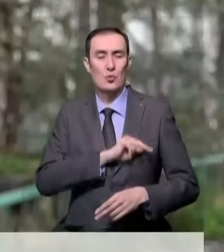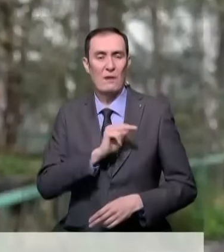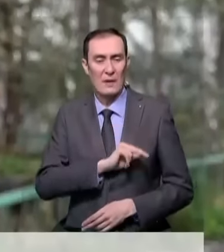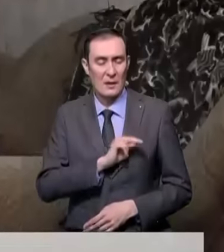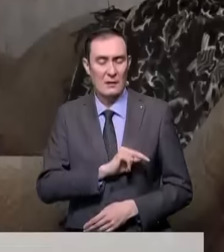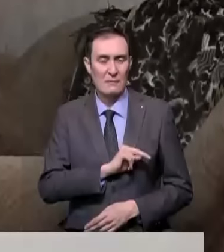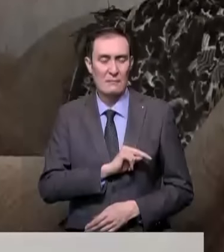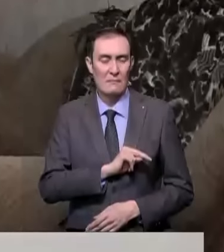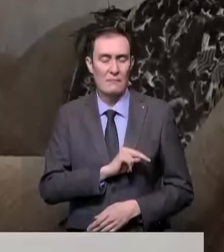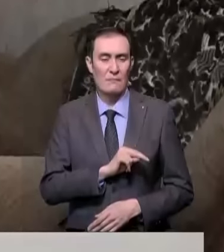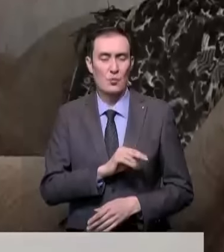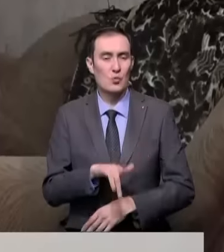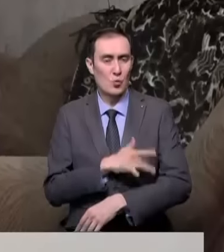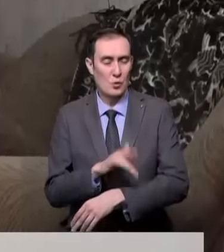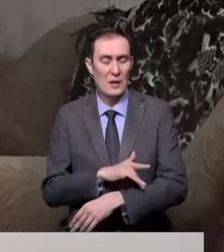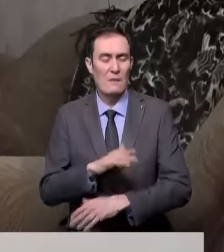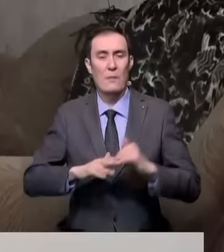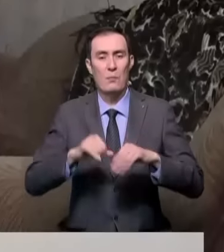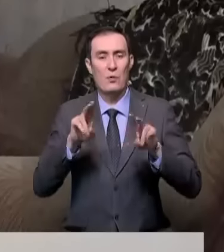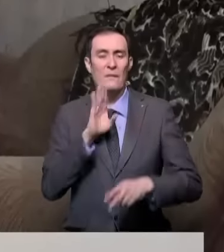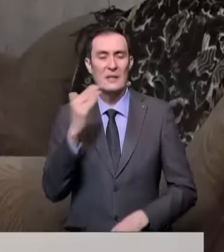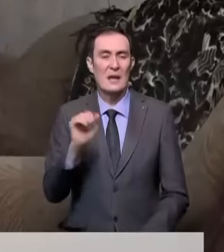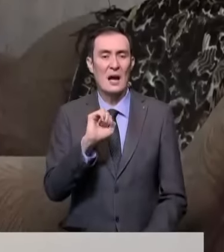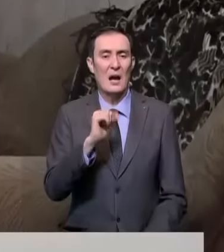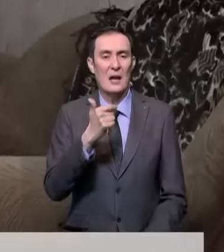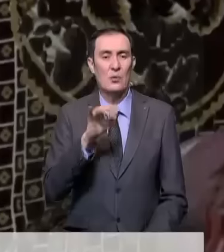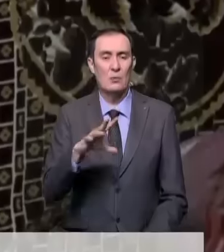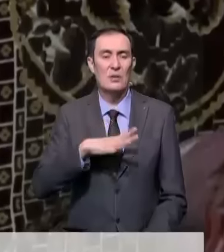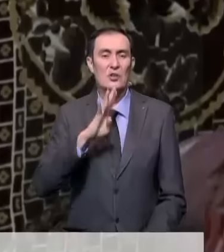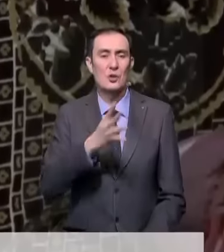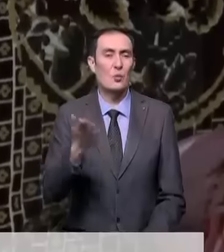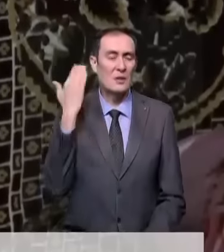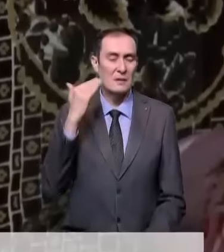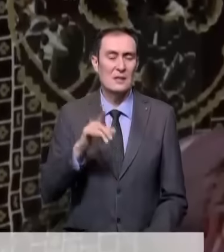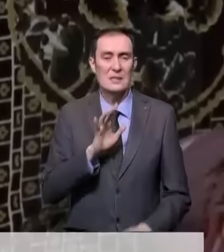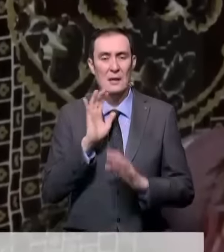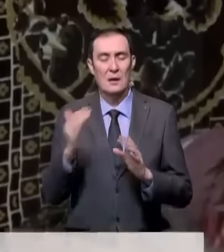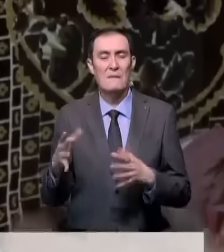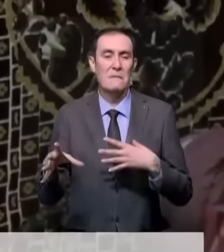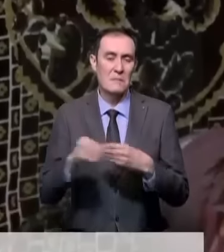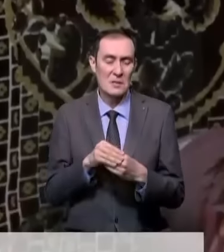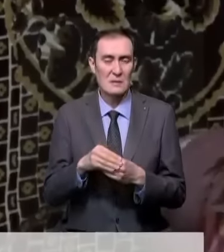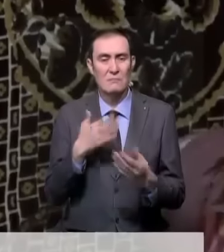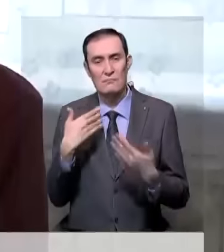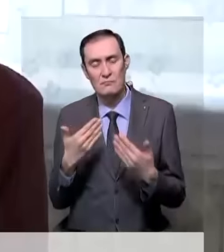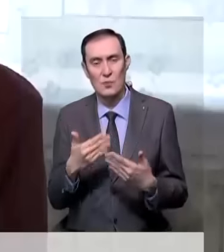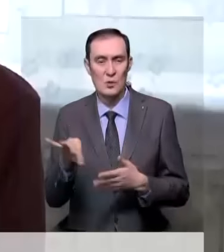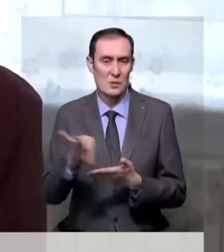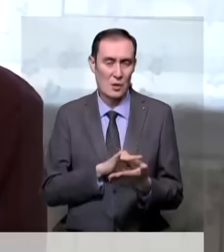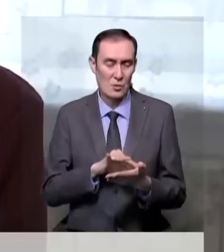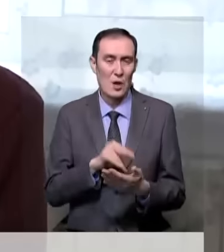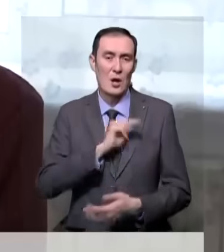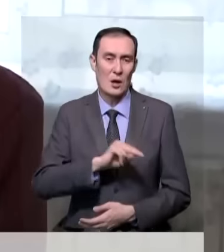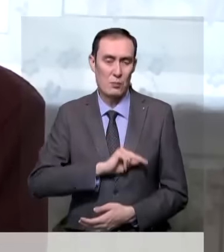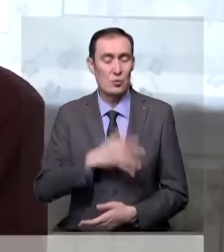социально-трудовые. В профессию соцработника Айгуль Сальжанова пришла 4 года назад. Говорит, с подопечными общий язык нашла быстро.